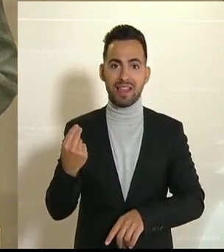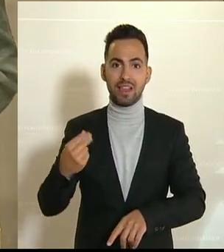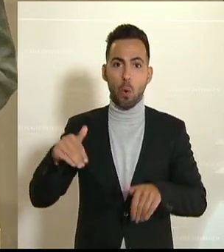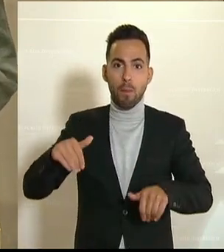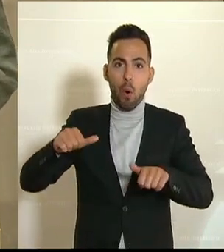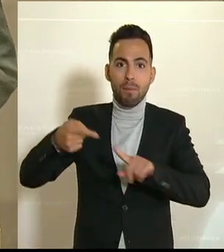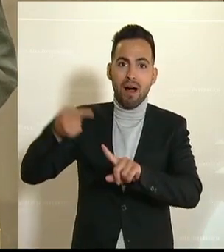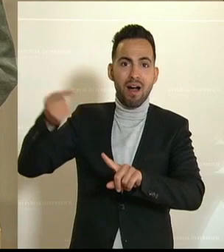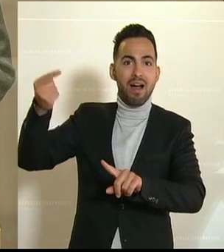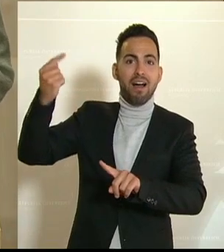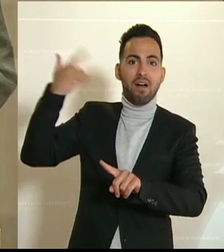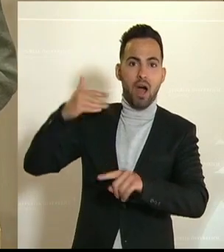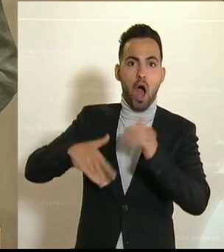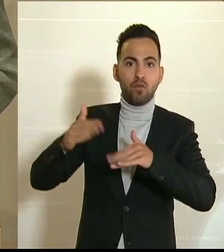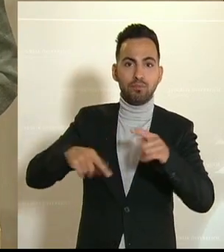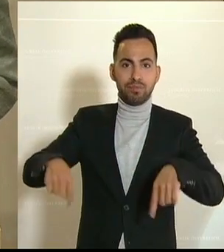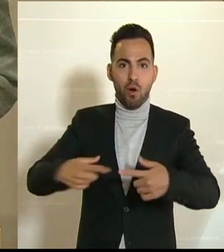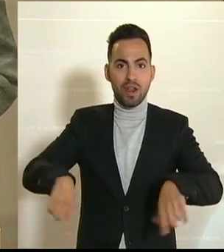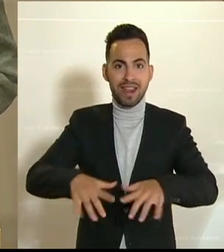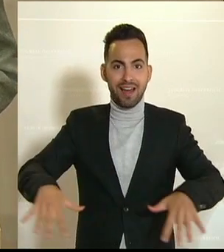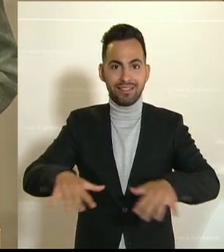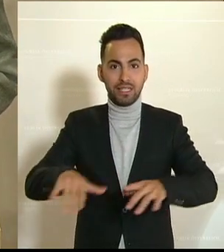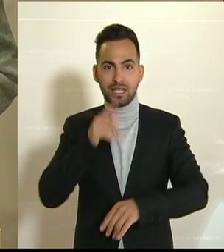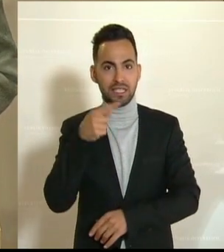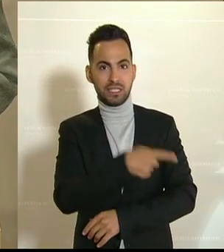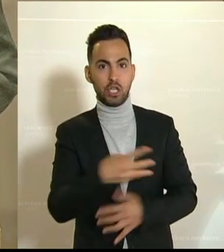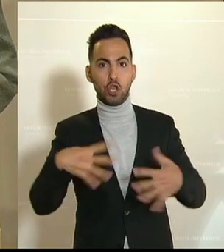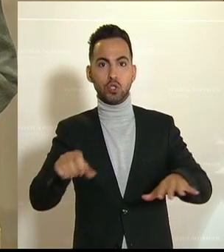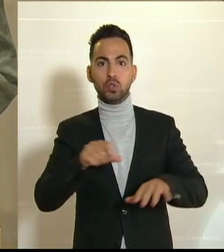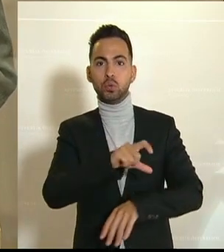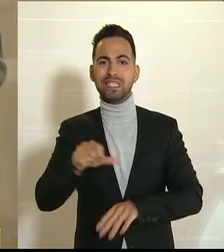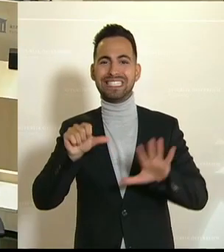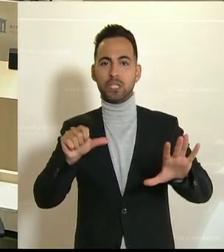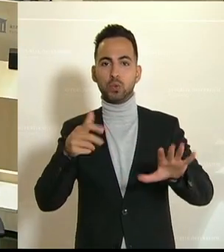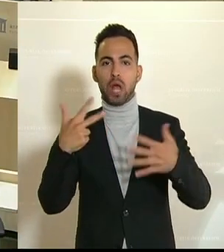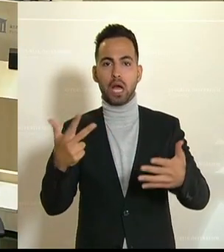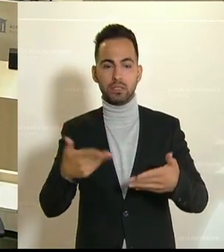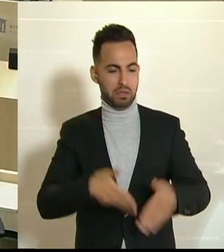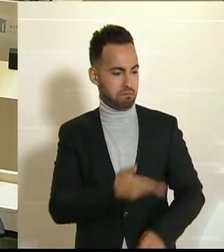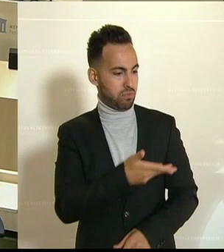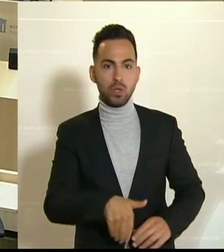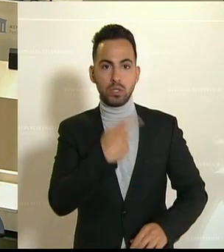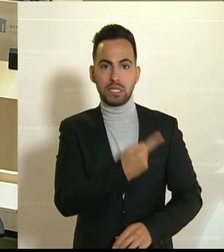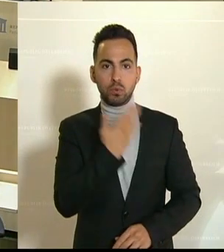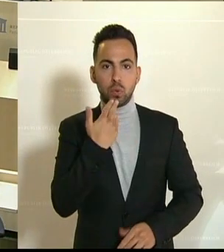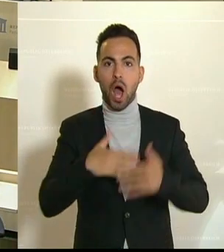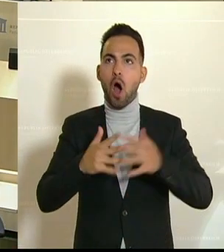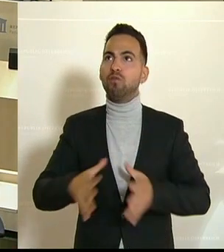Großeltern, unsere Urgroßeltern aufgebaut haben. Und nicht sieben im Jahrgang 1986. In einem Land